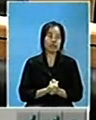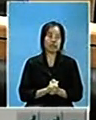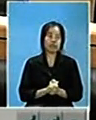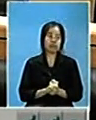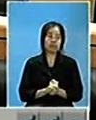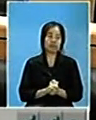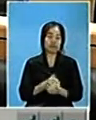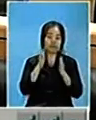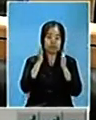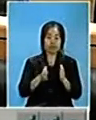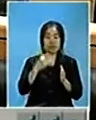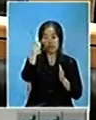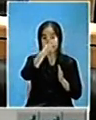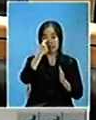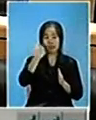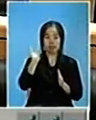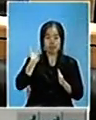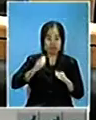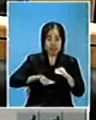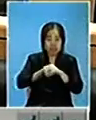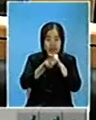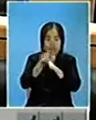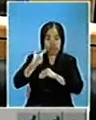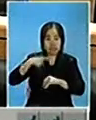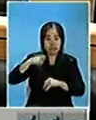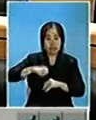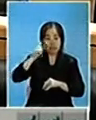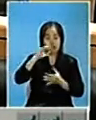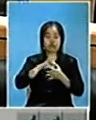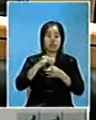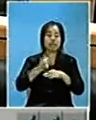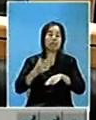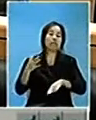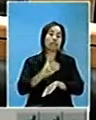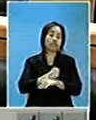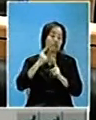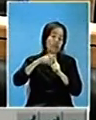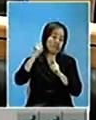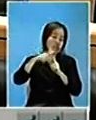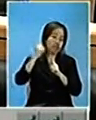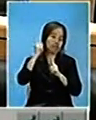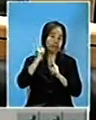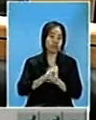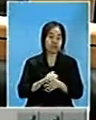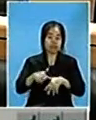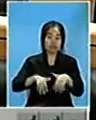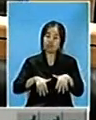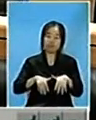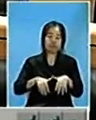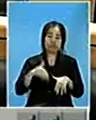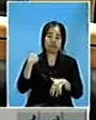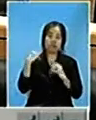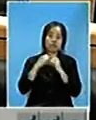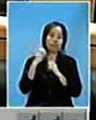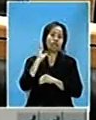และมนุษย์คนไหนที่แทรกแซงกระบวนศาลมากที่สุดคือมนุษย์ที่เรียกว่านักการเมืองครับชาวบ้านไม่ค่อยแทรกแซงศาลเท่าไหร่